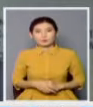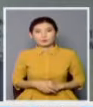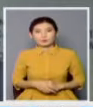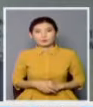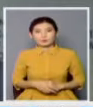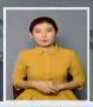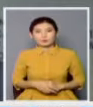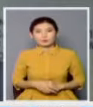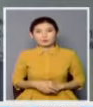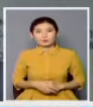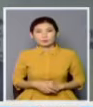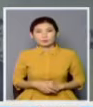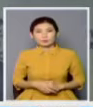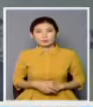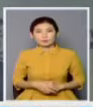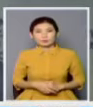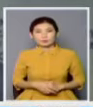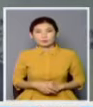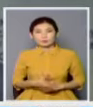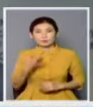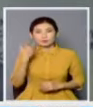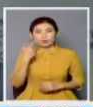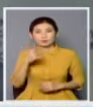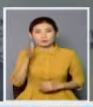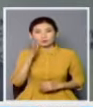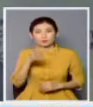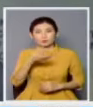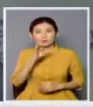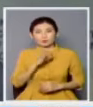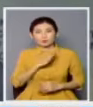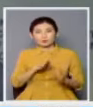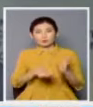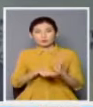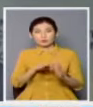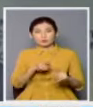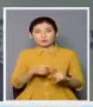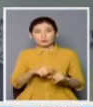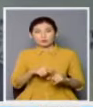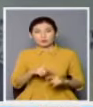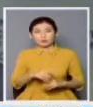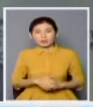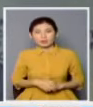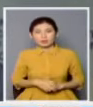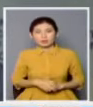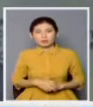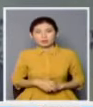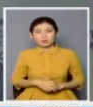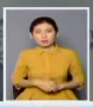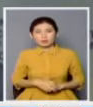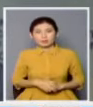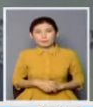В пробах, отобранных с реки Урал, а также в питьевой воде, превышение предельно допустимой концентрации вредных веществ